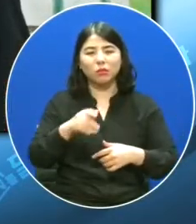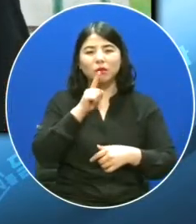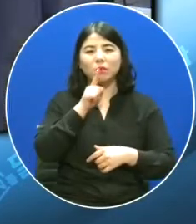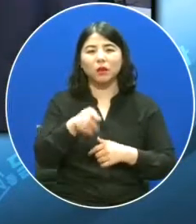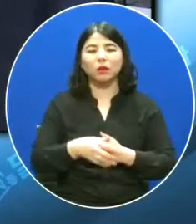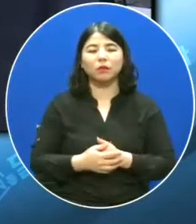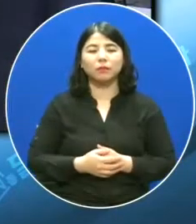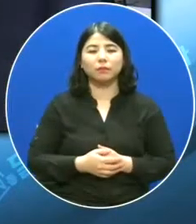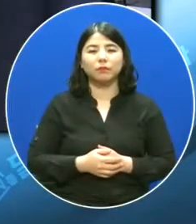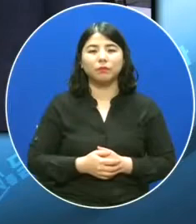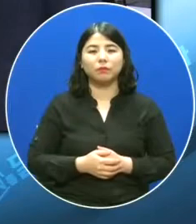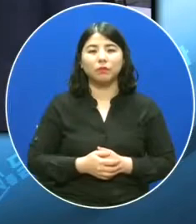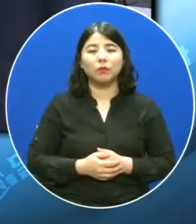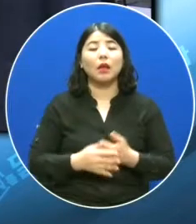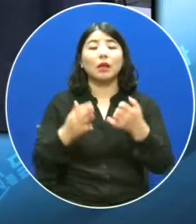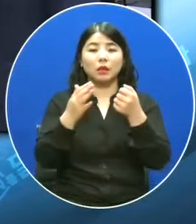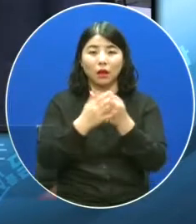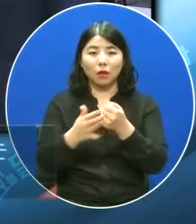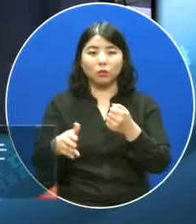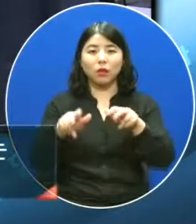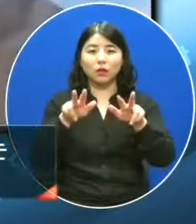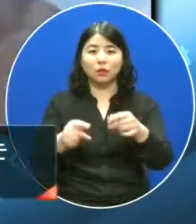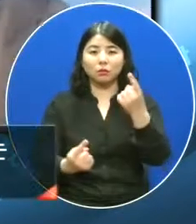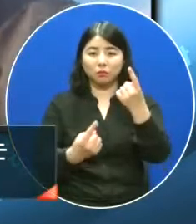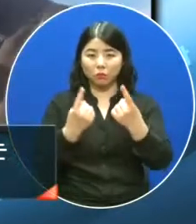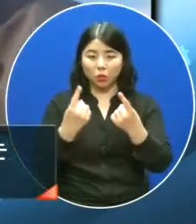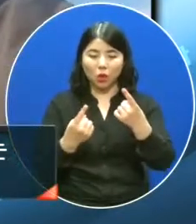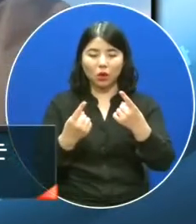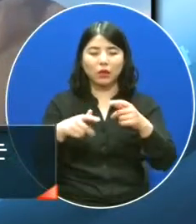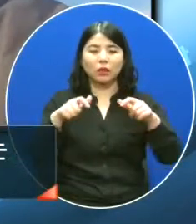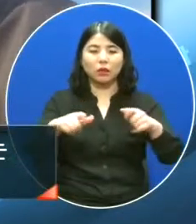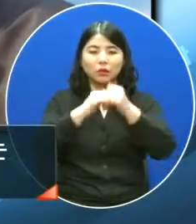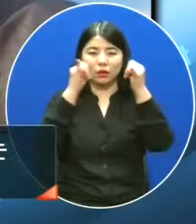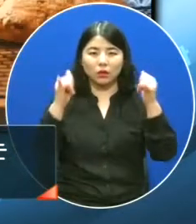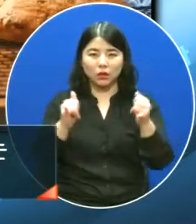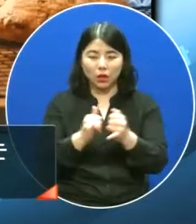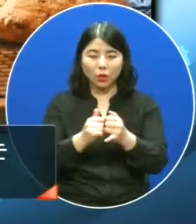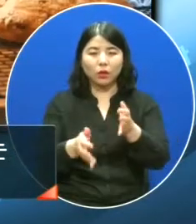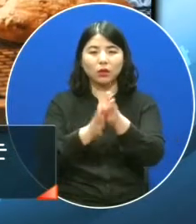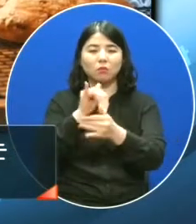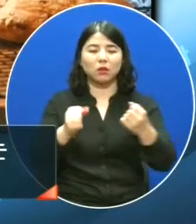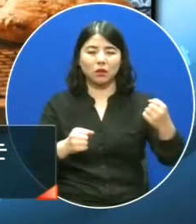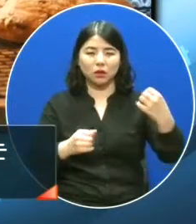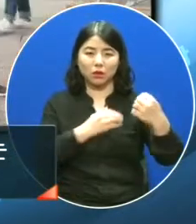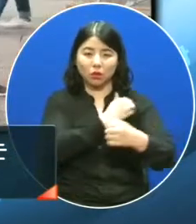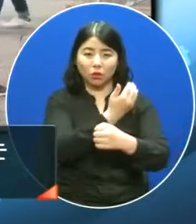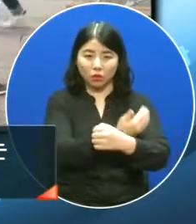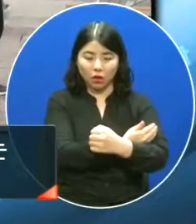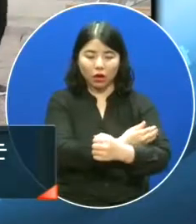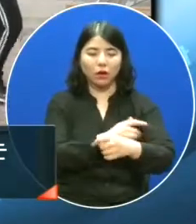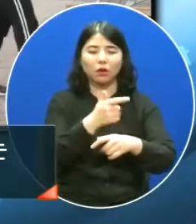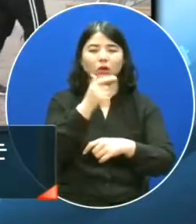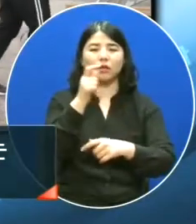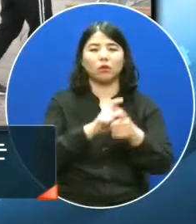반증하죠. 그런 점에서 그 어느 때보다 지역사회의 시민 역량이 크게 강조되고